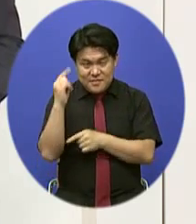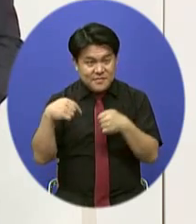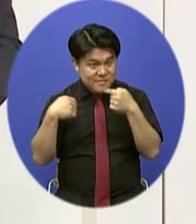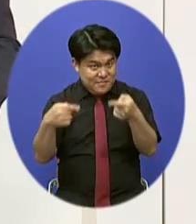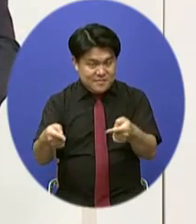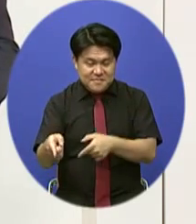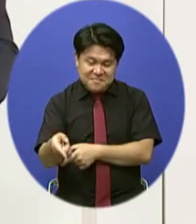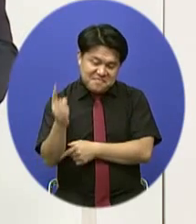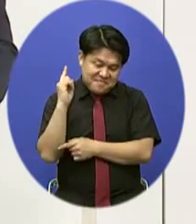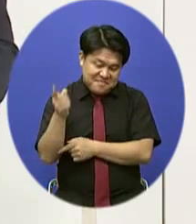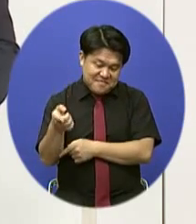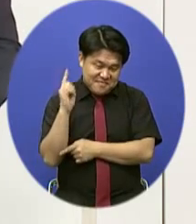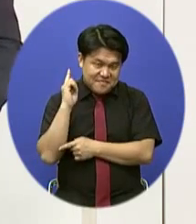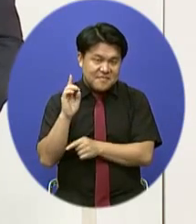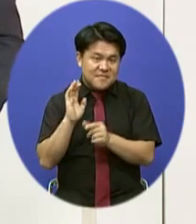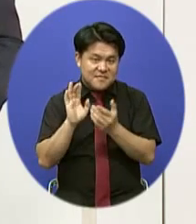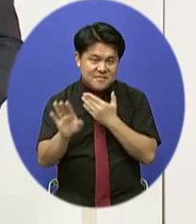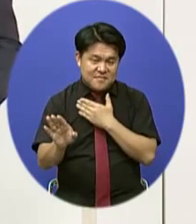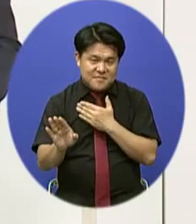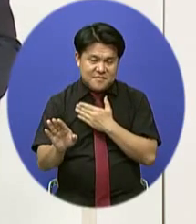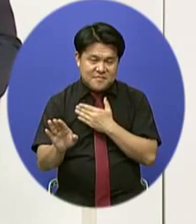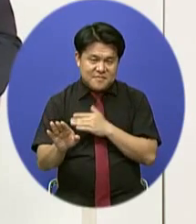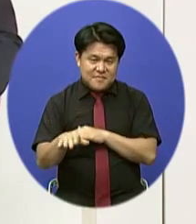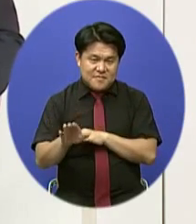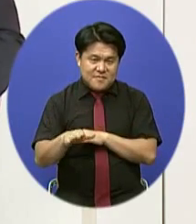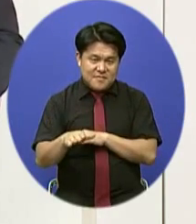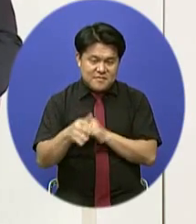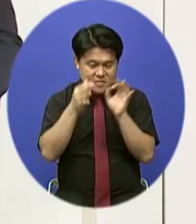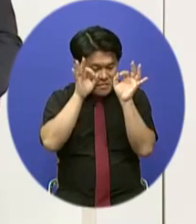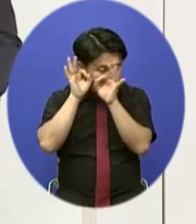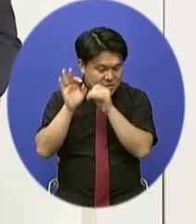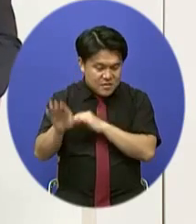네. 광어 5kg짜리 하나 잡고.